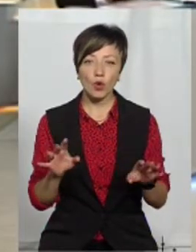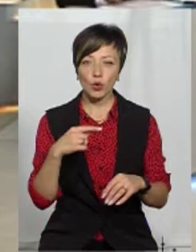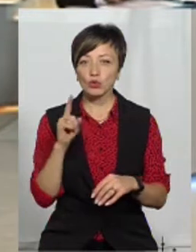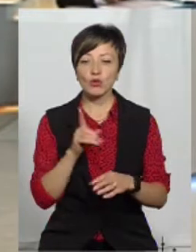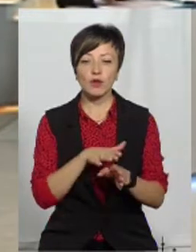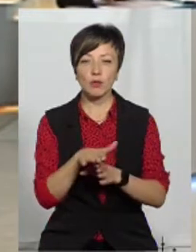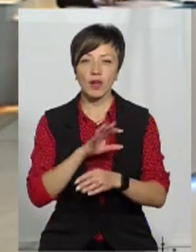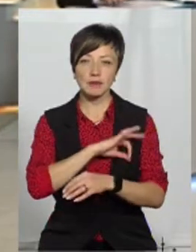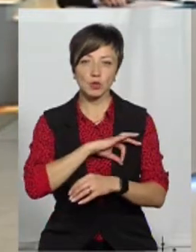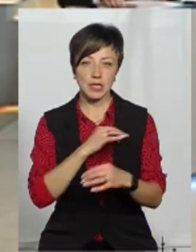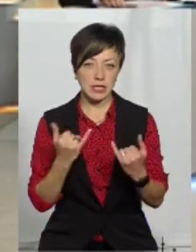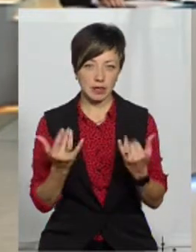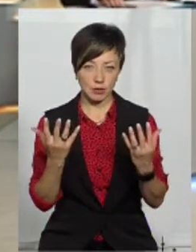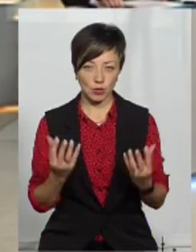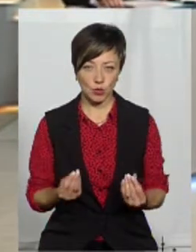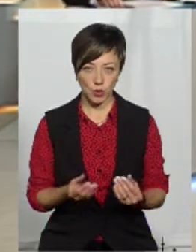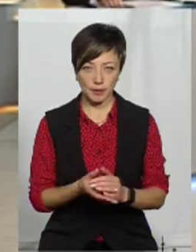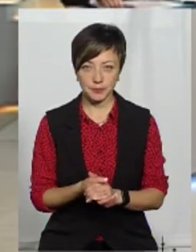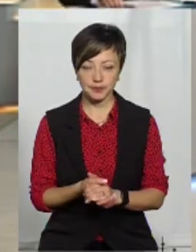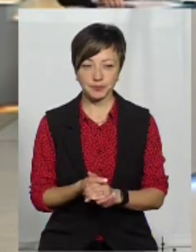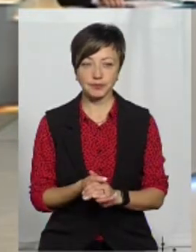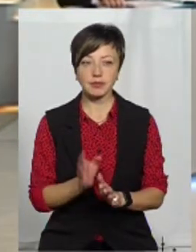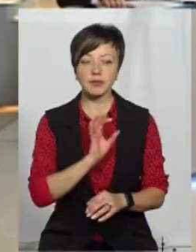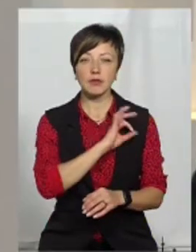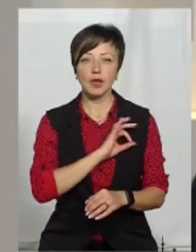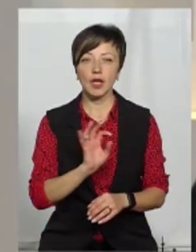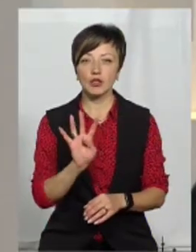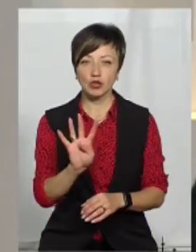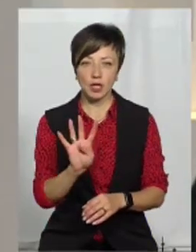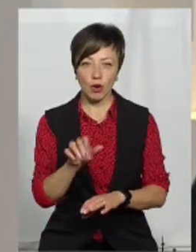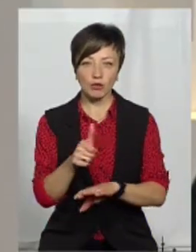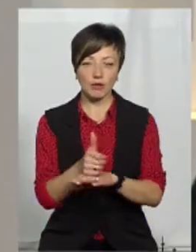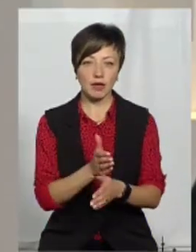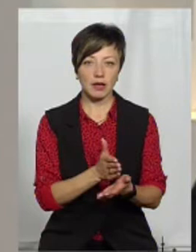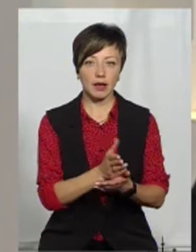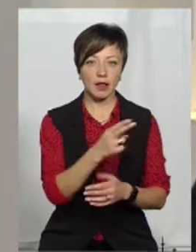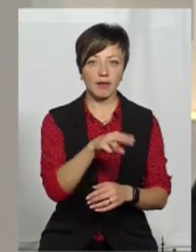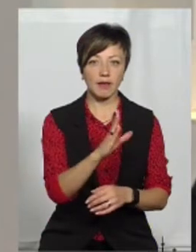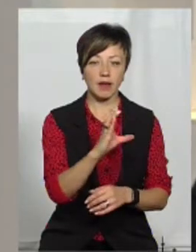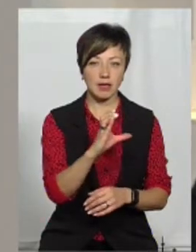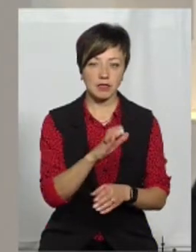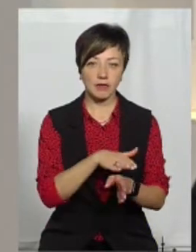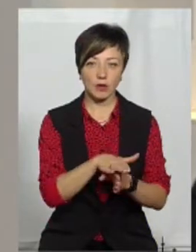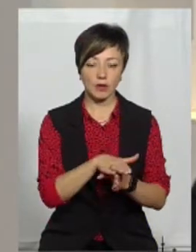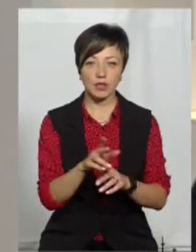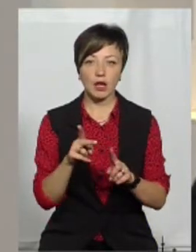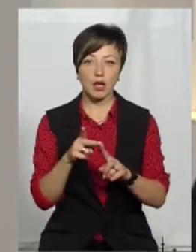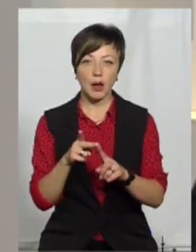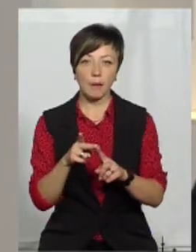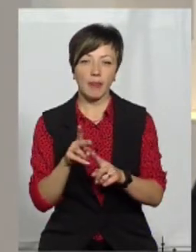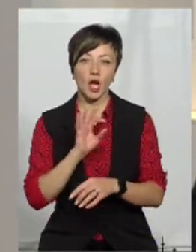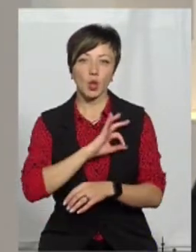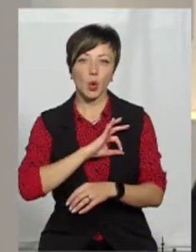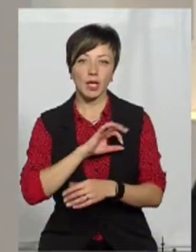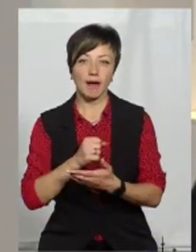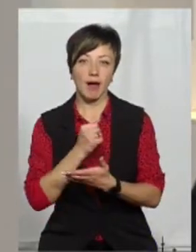ж відбувається в юстиції на сьогодні. Юстиція – це 4 напрямки основних. Це ДВС, тобто виконавча. Це